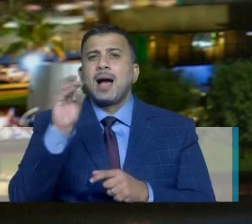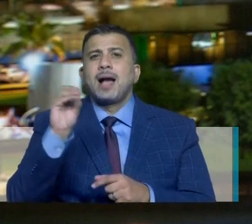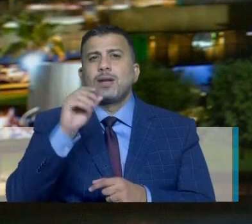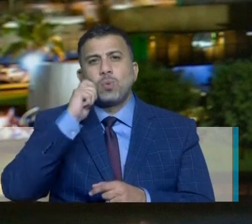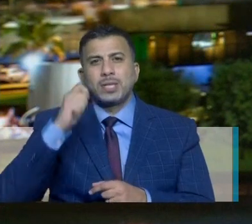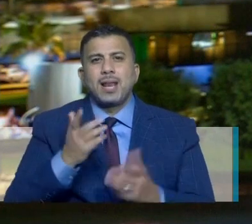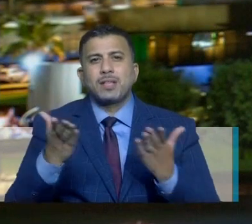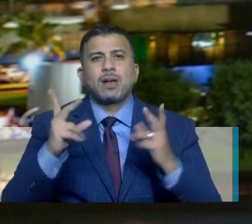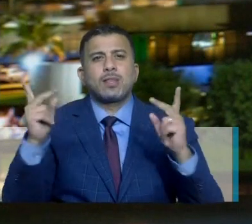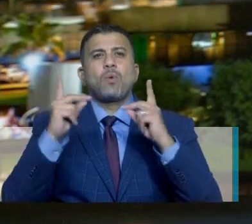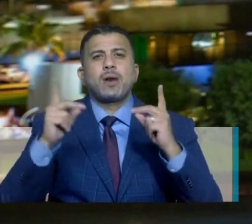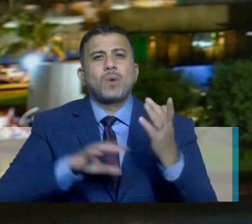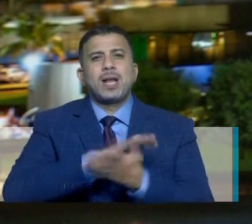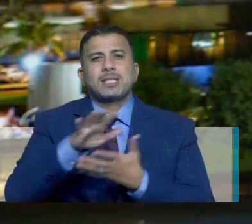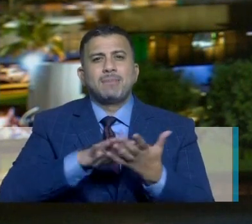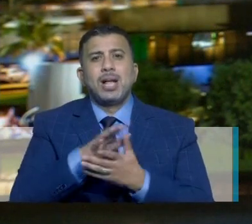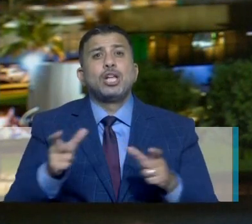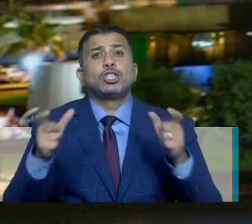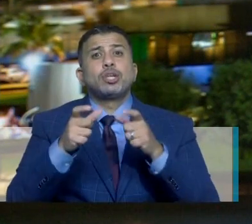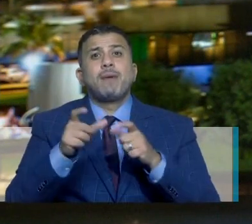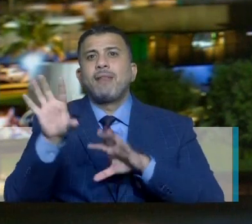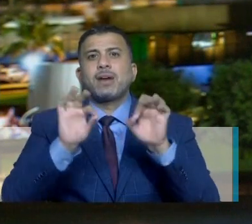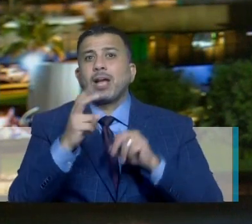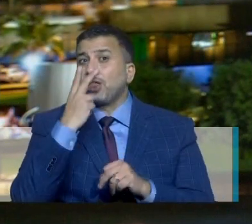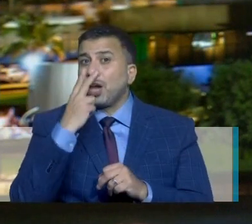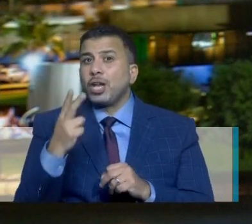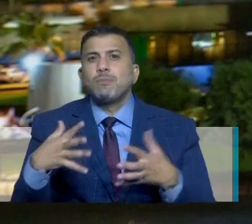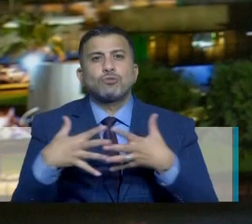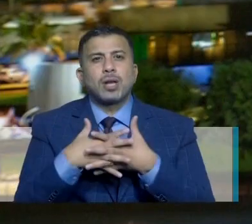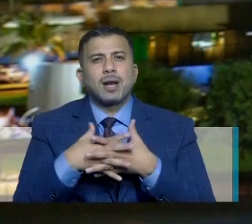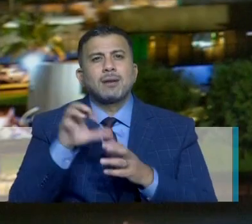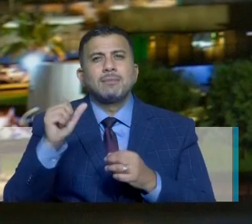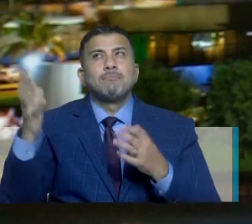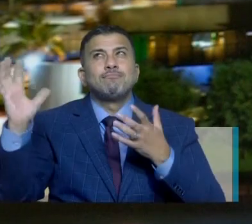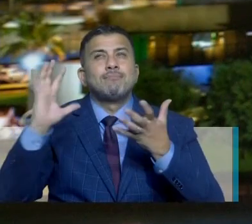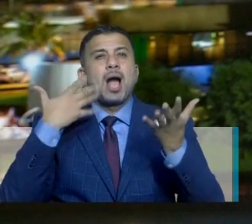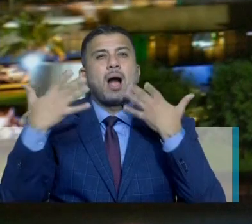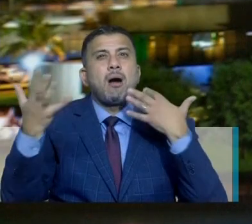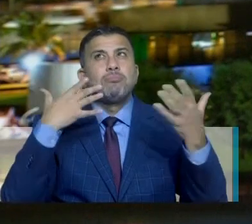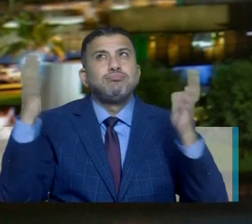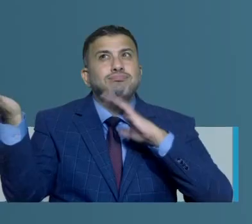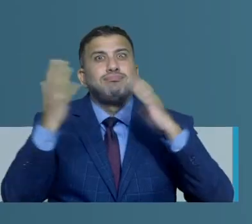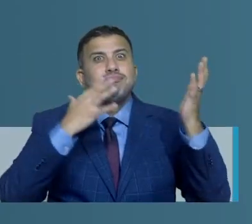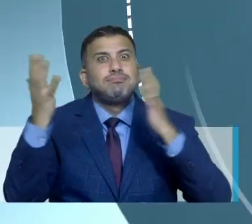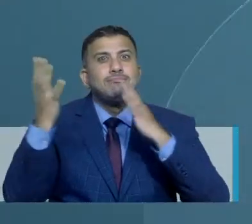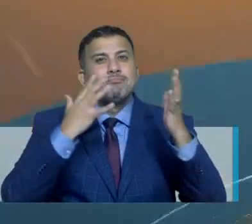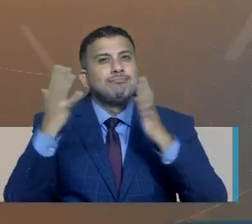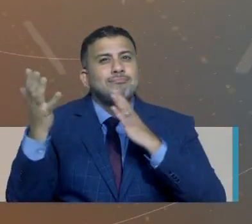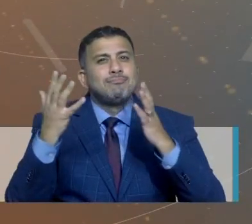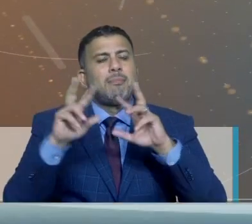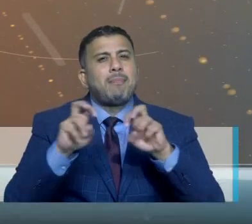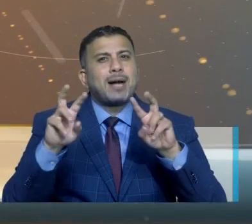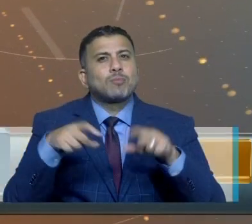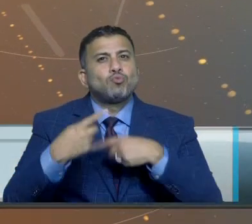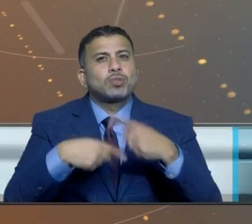عقدت الهيئه الوطنيه لاداره الطوارئ والازمات والكوارث اجتماعا لفريق التقييم المشترك للحالات الجويه والمدار